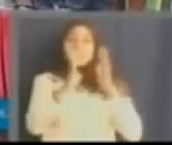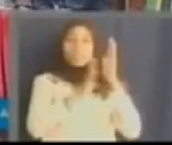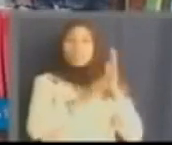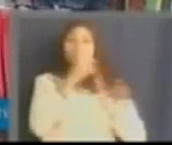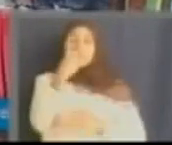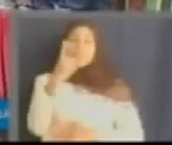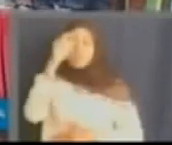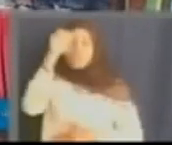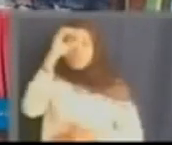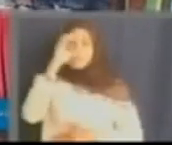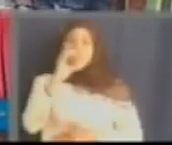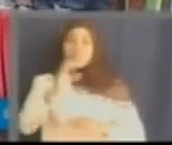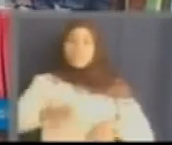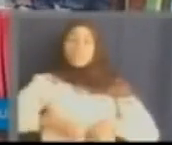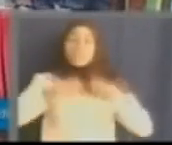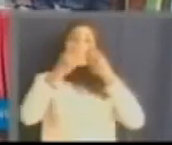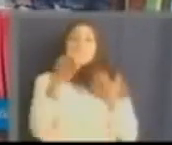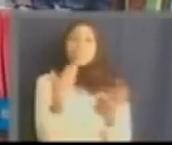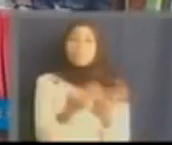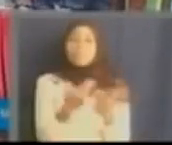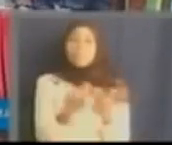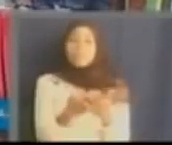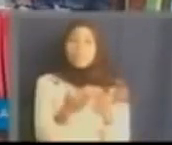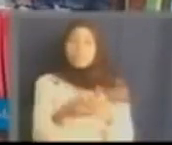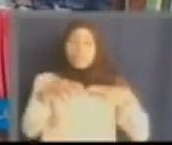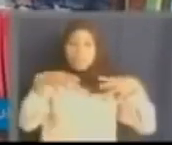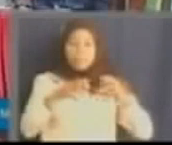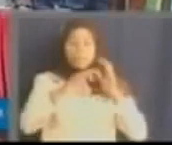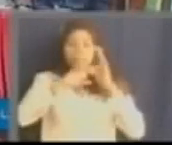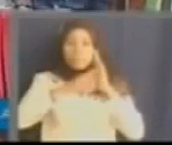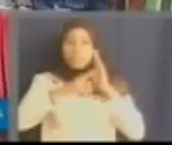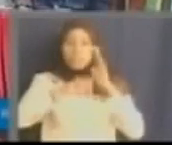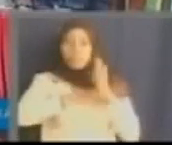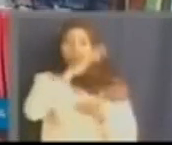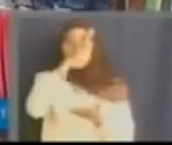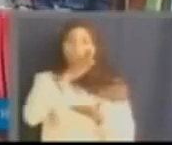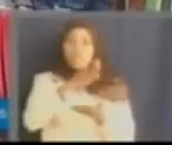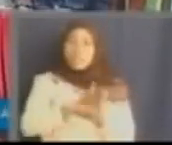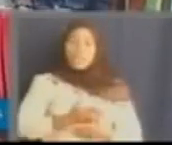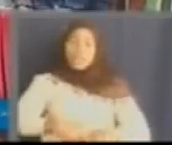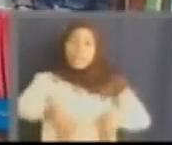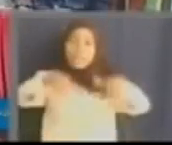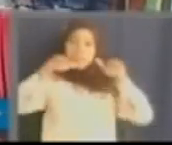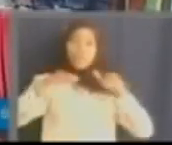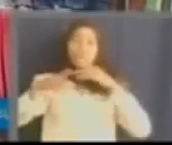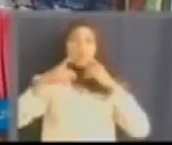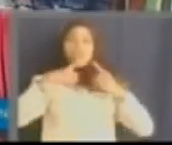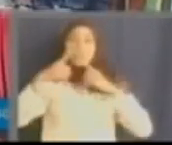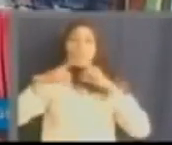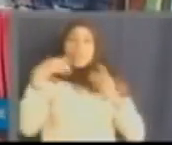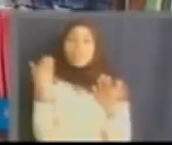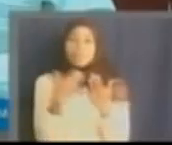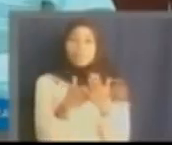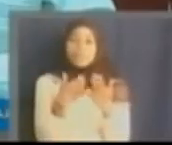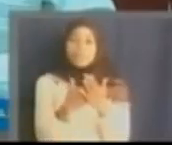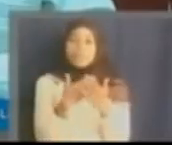imeipa mamlaka kamati ya kanuni na haki za bunge kujadili mapendekezo ya kufanyia marekebisho au